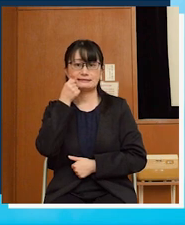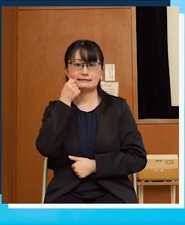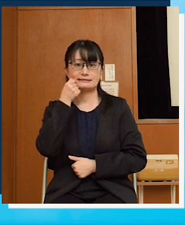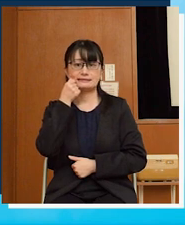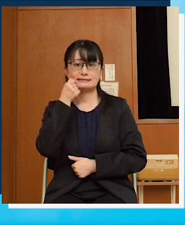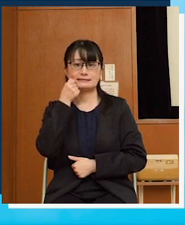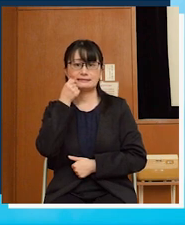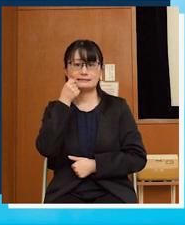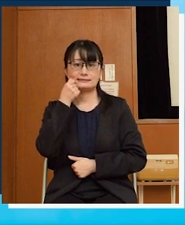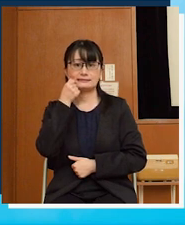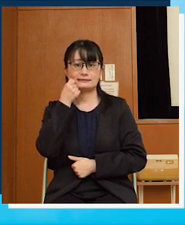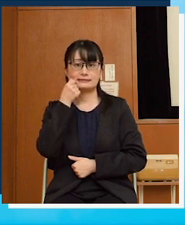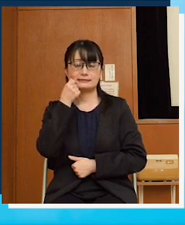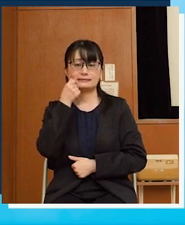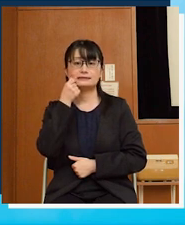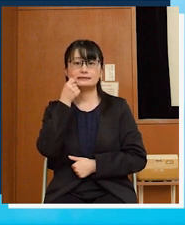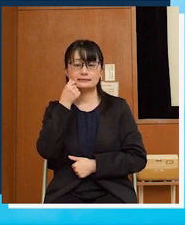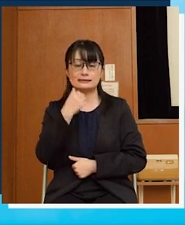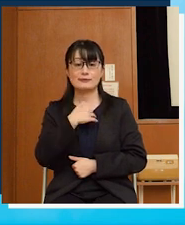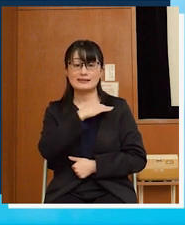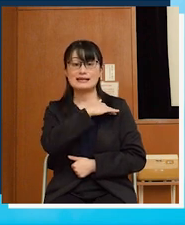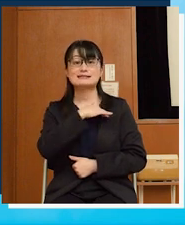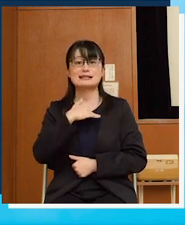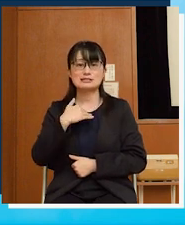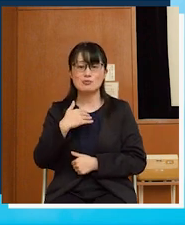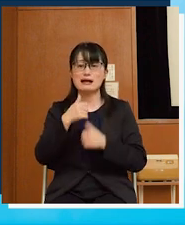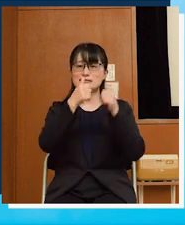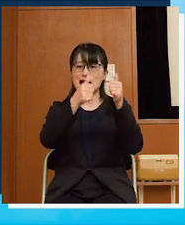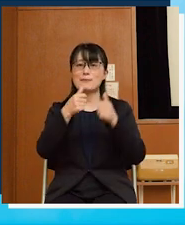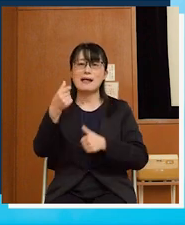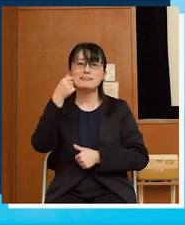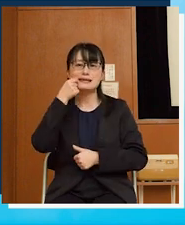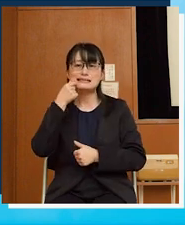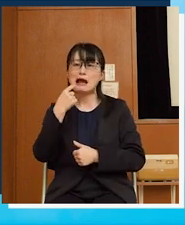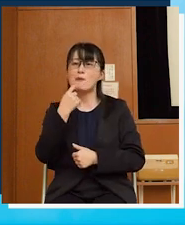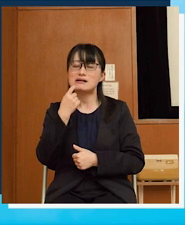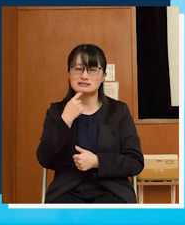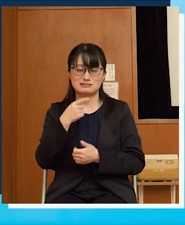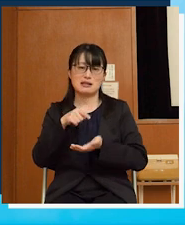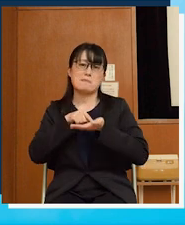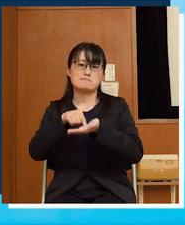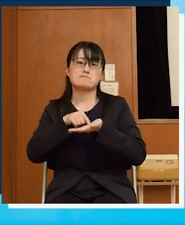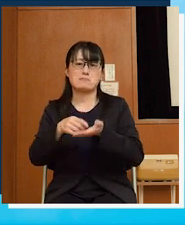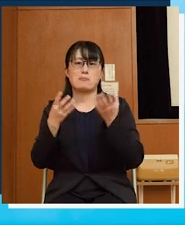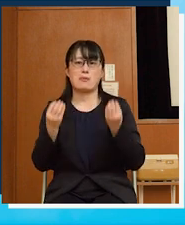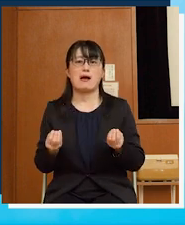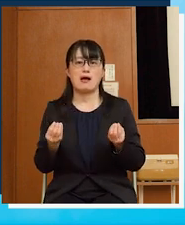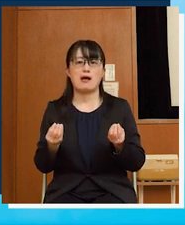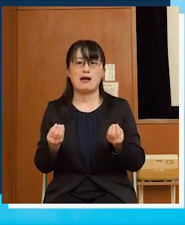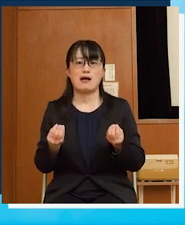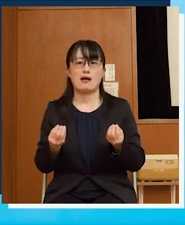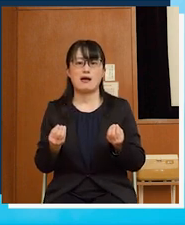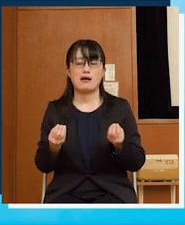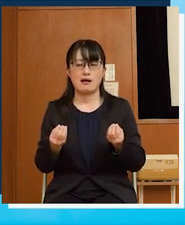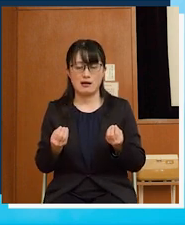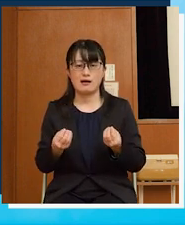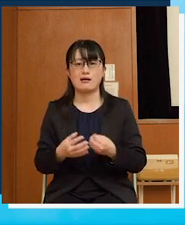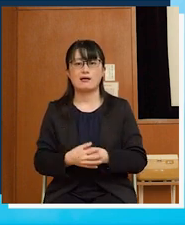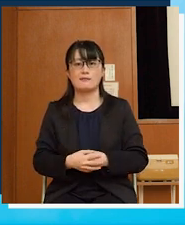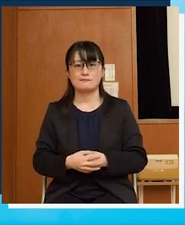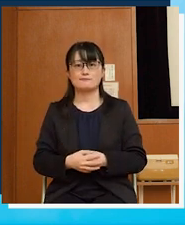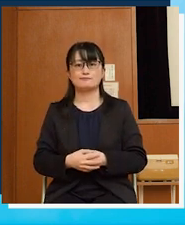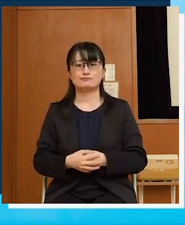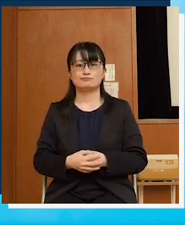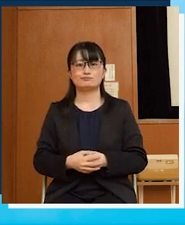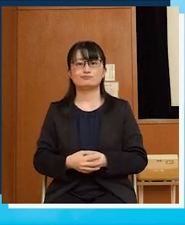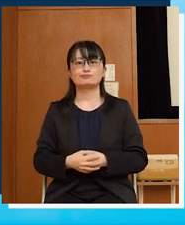いうことはおかしいだろうと私たち言い続けたんですけども最高裁判所ははいその通りですということなんですね不